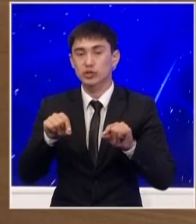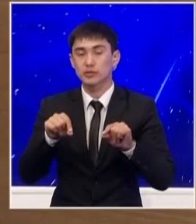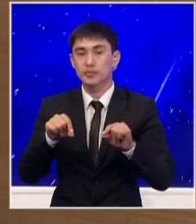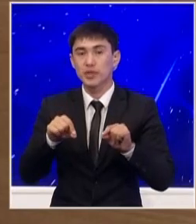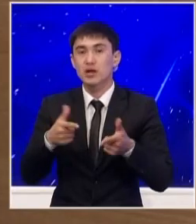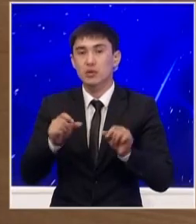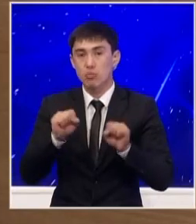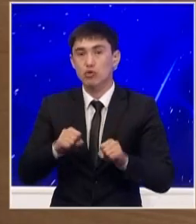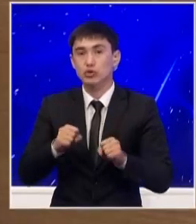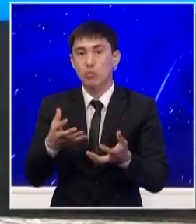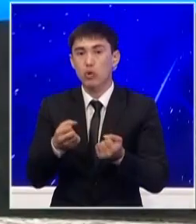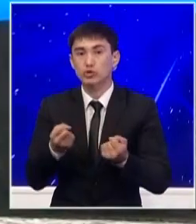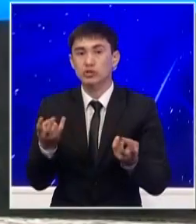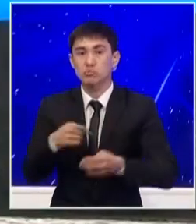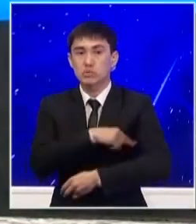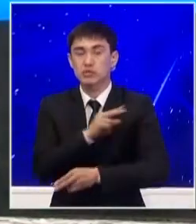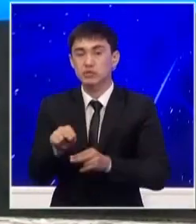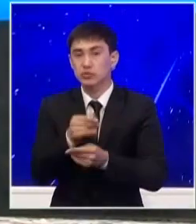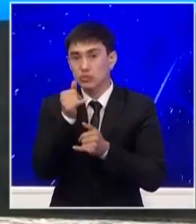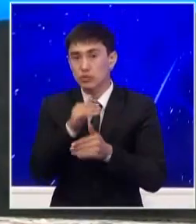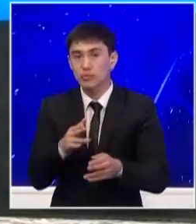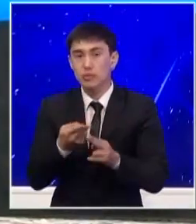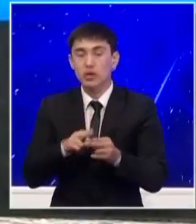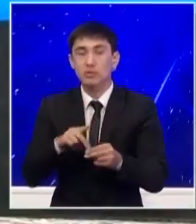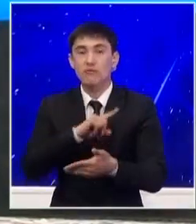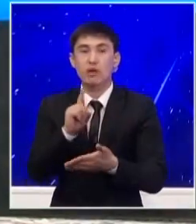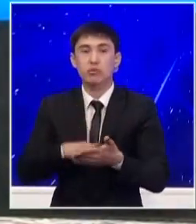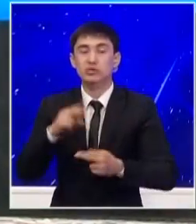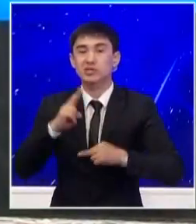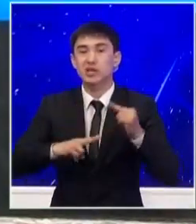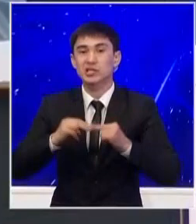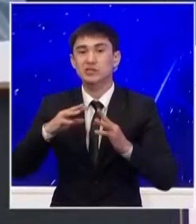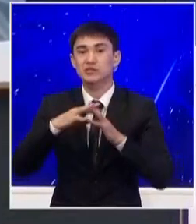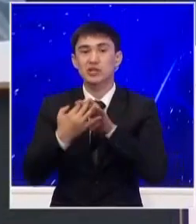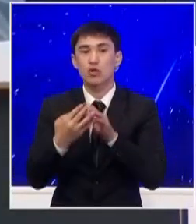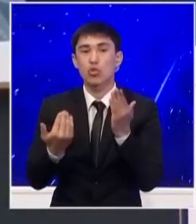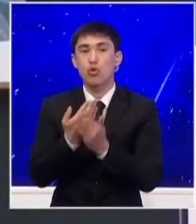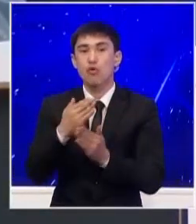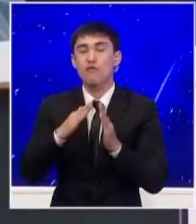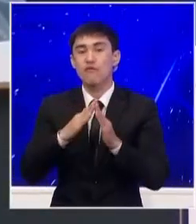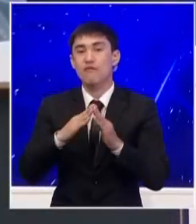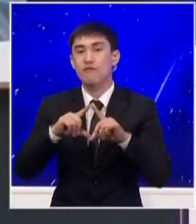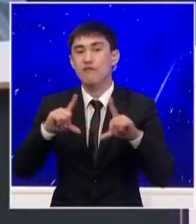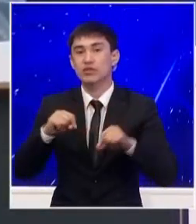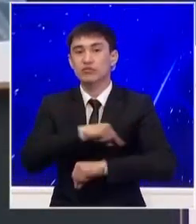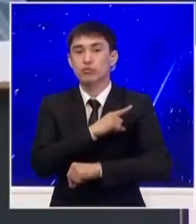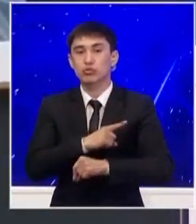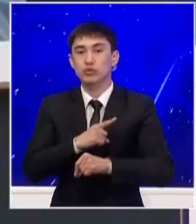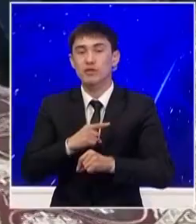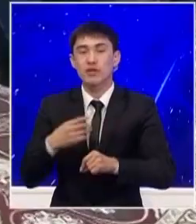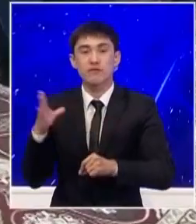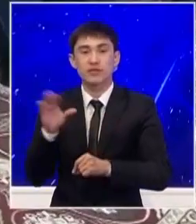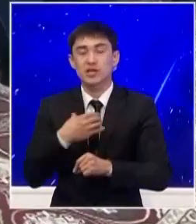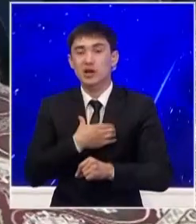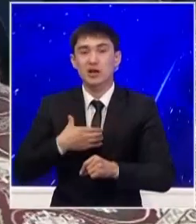учреждения, где можно получить необходимое лечение. А потому вопрос строительства в селе нового фельдшерско-акушерского пункта волнует